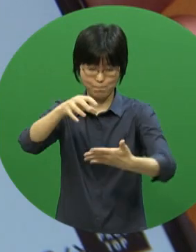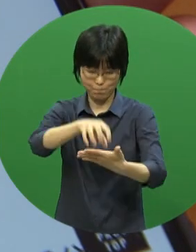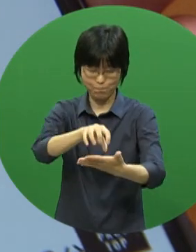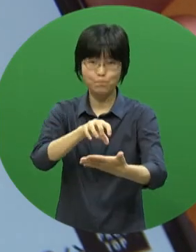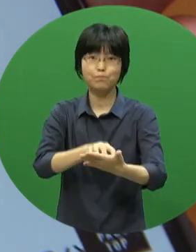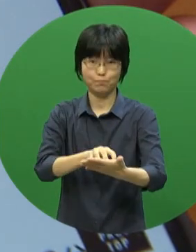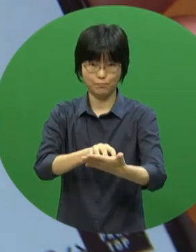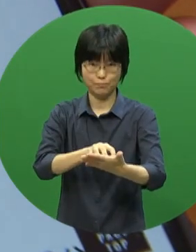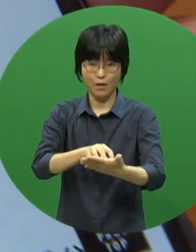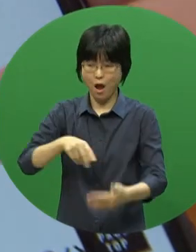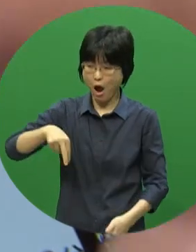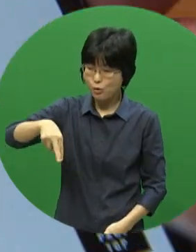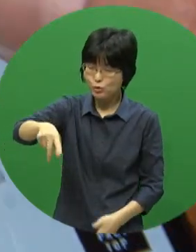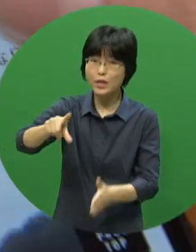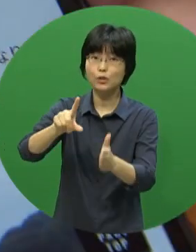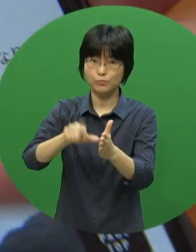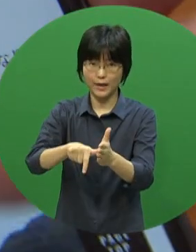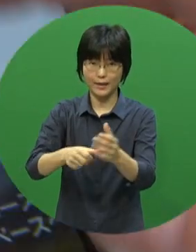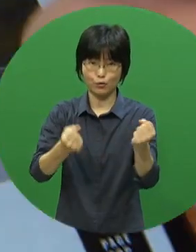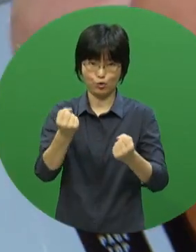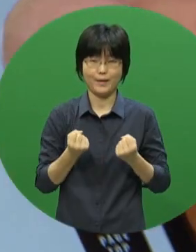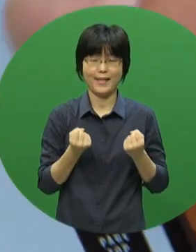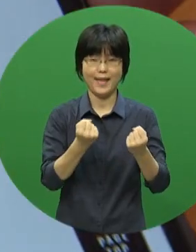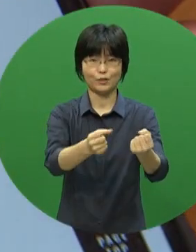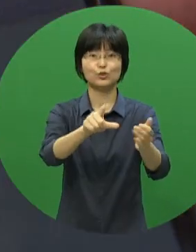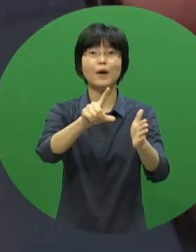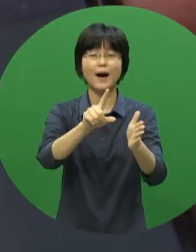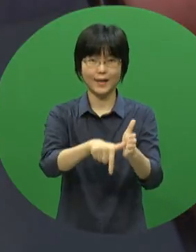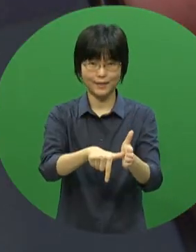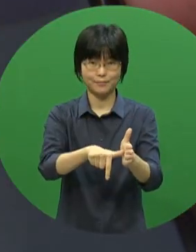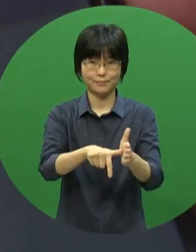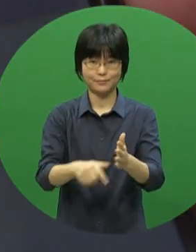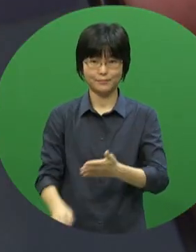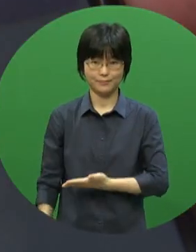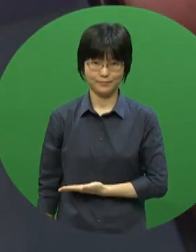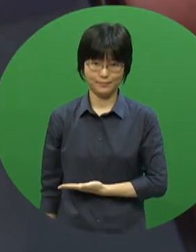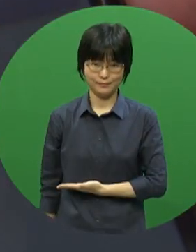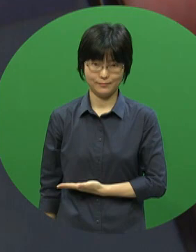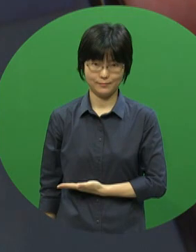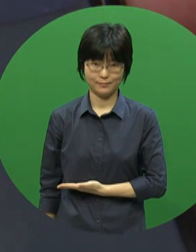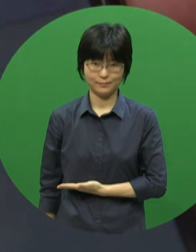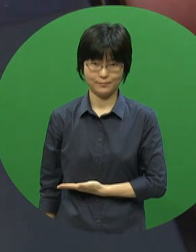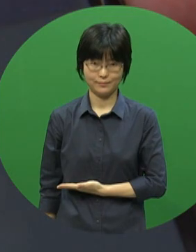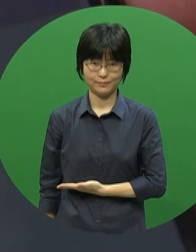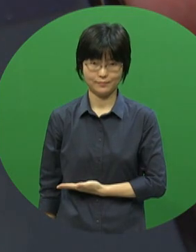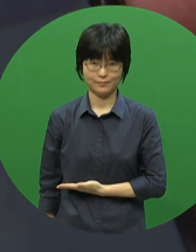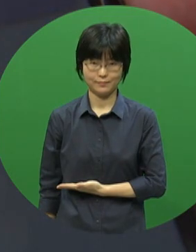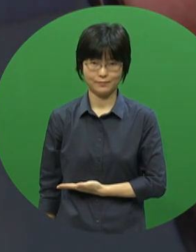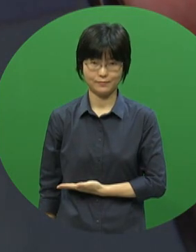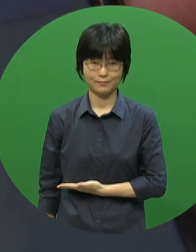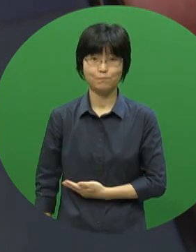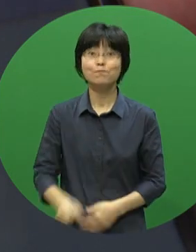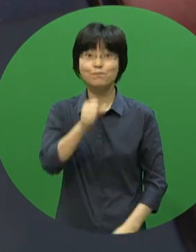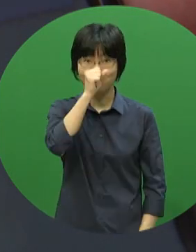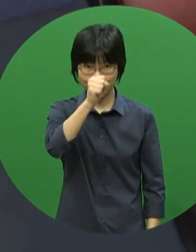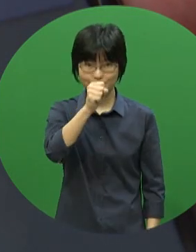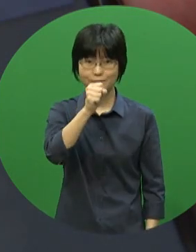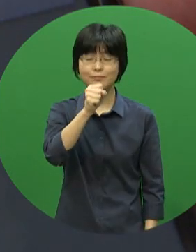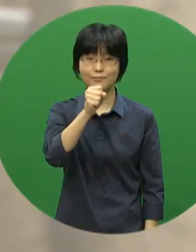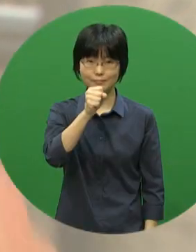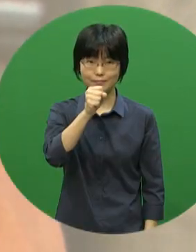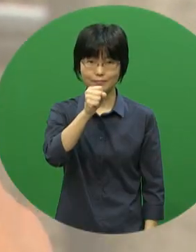。歩いていくときと車で行くときと、その道のりが分かります。これは便